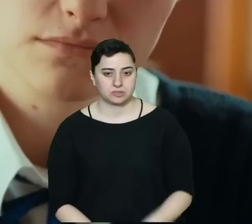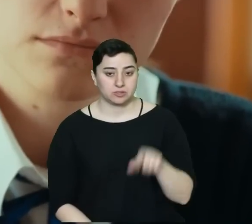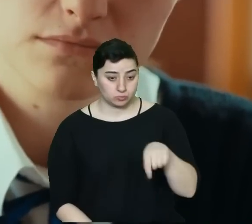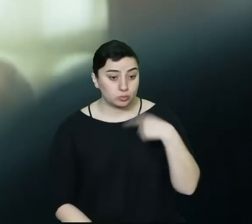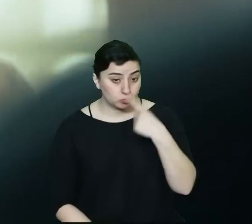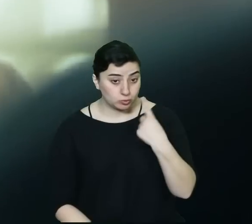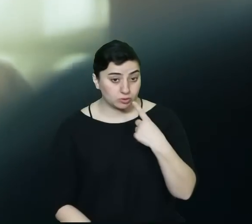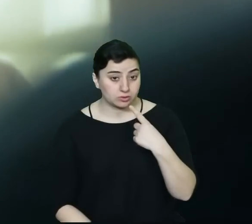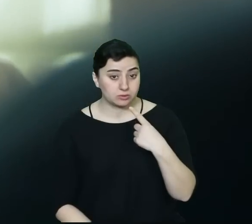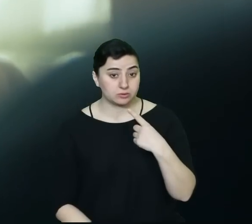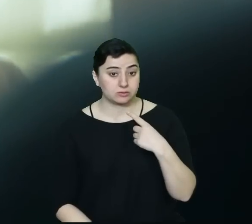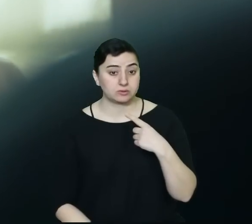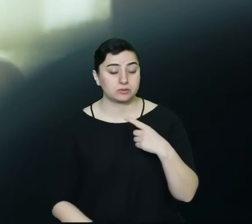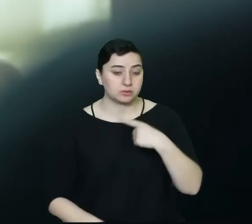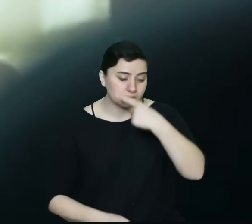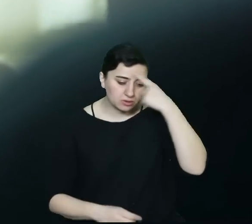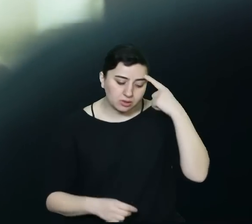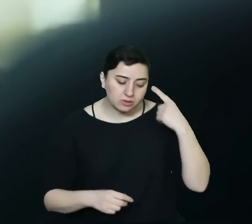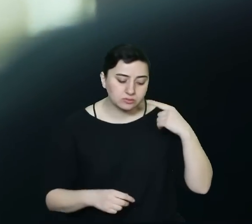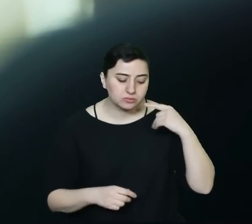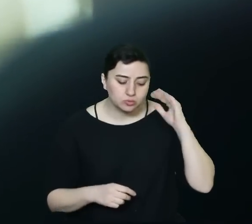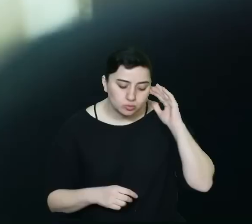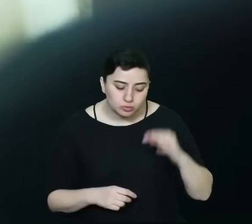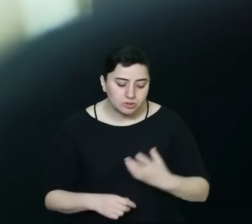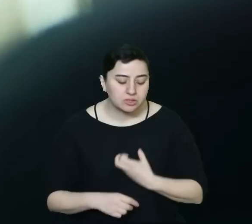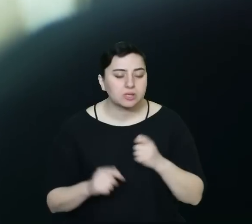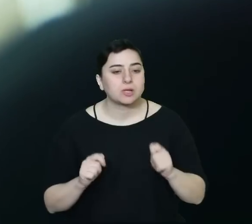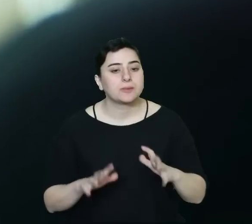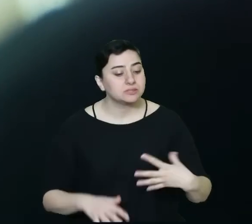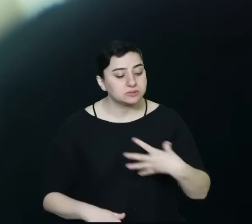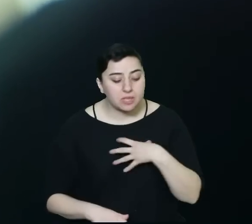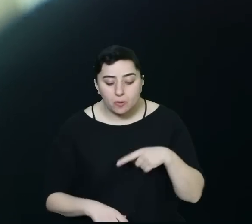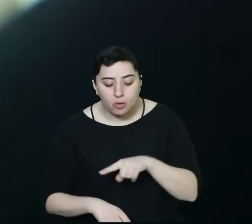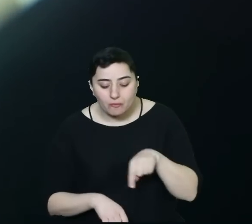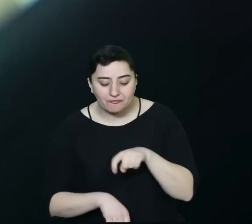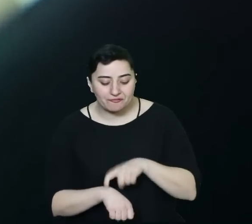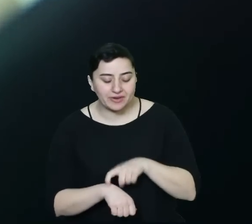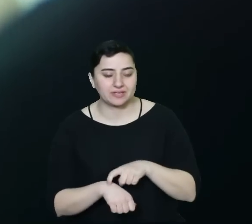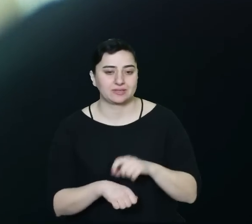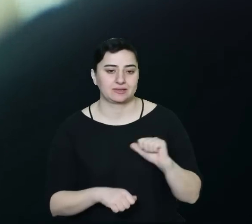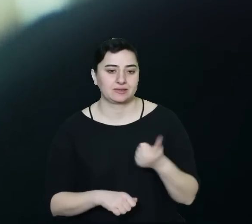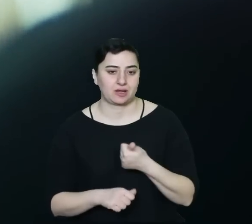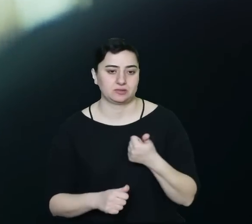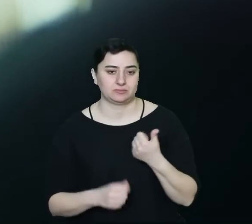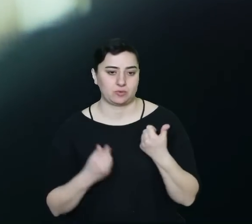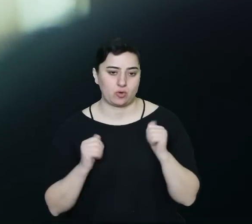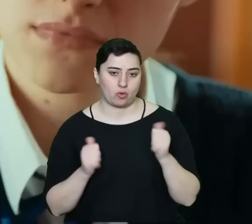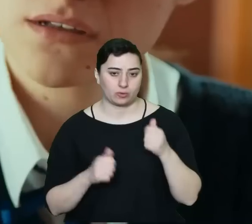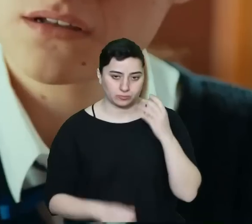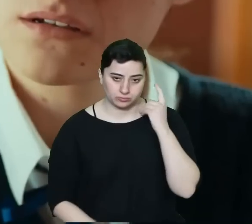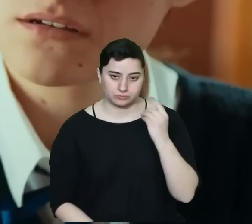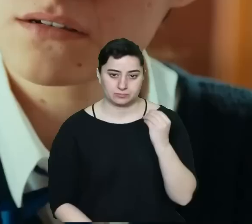O yüzden gama, kedere düşmek yerine sahip olduğum vakti değerlendirmek en